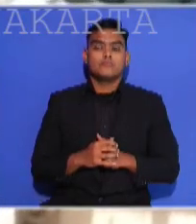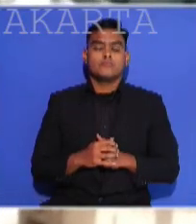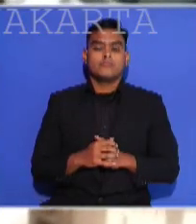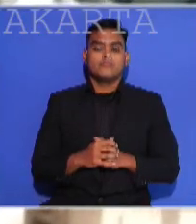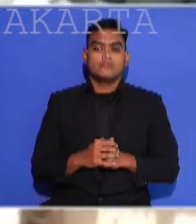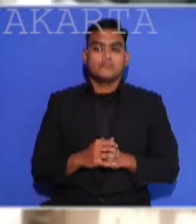melaporkan